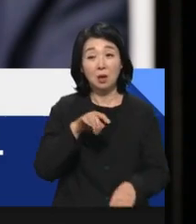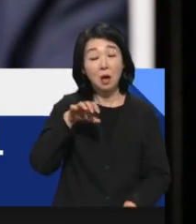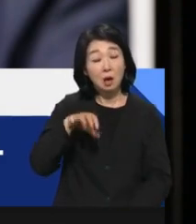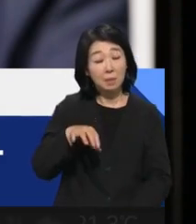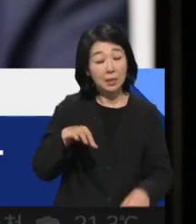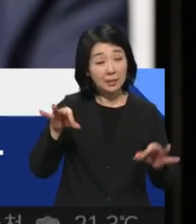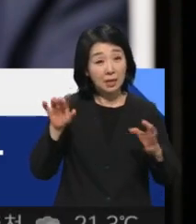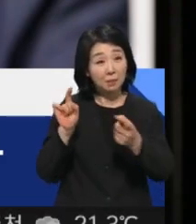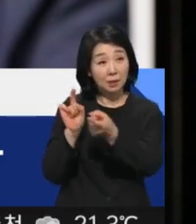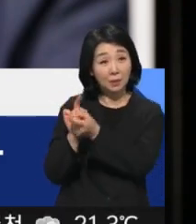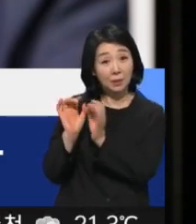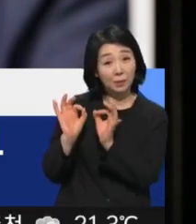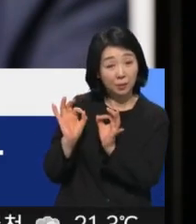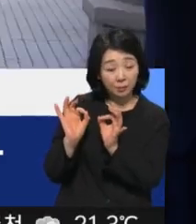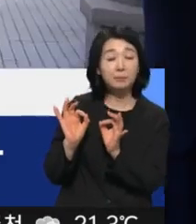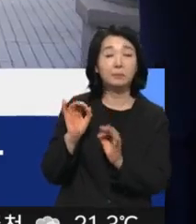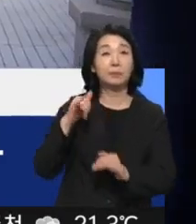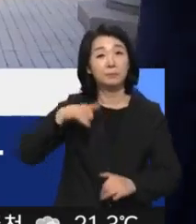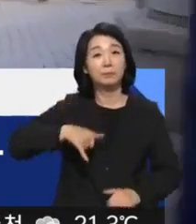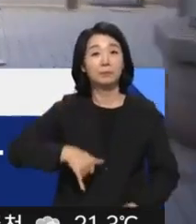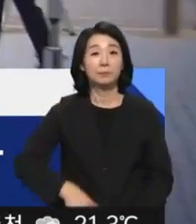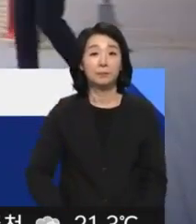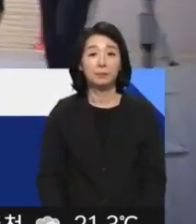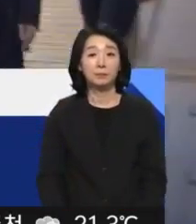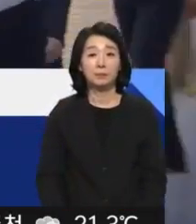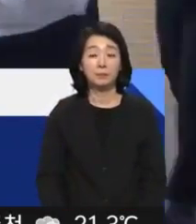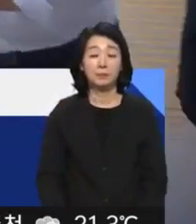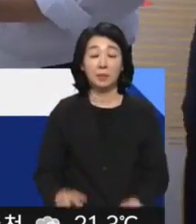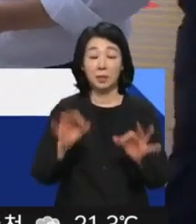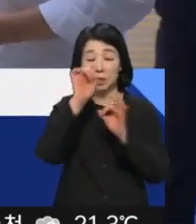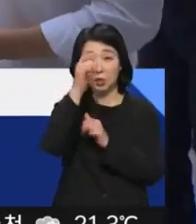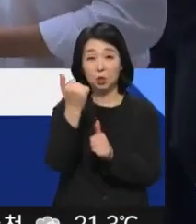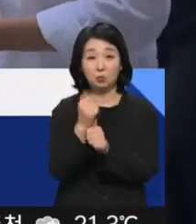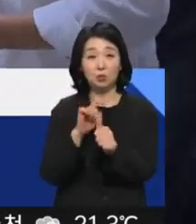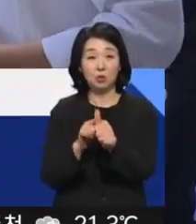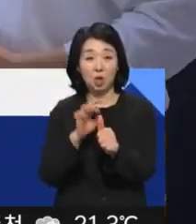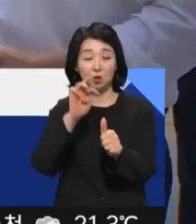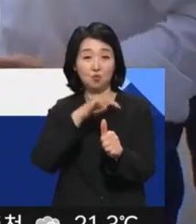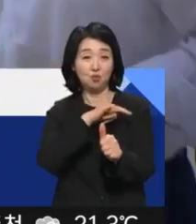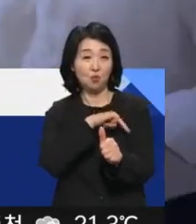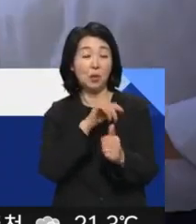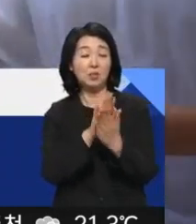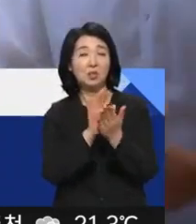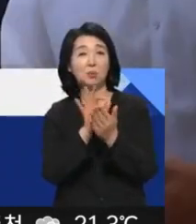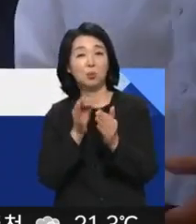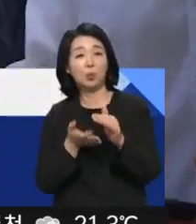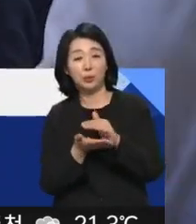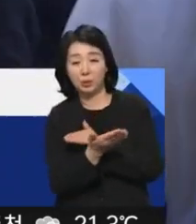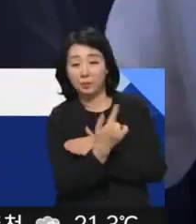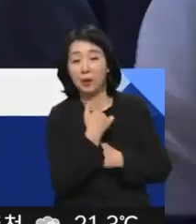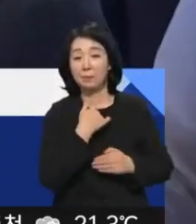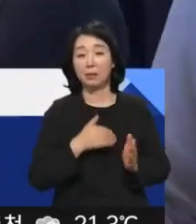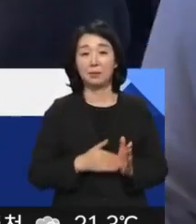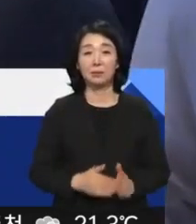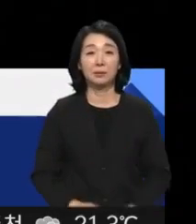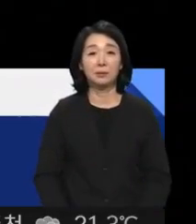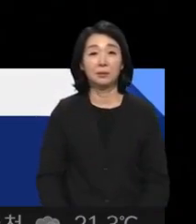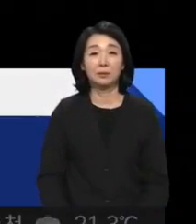앞에서 예, 앞에서 잠깐 봬요. 예. 이 전 부총장은 윤 의원에게 직접 돈을 전달했다고